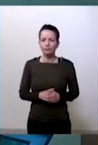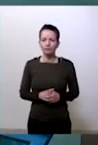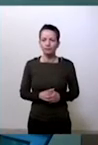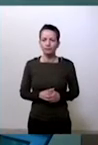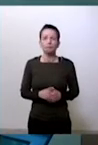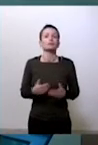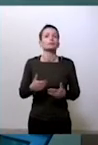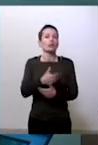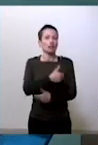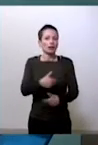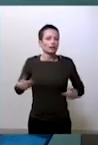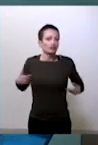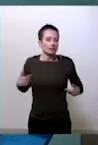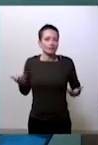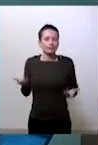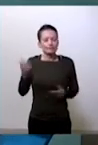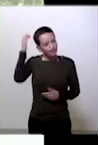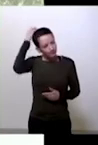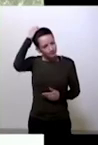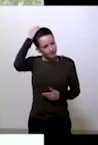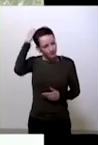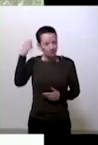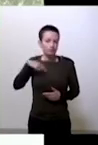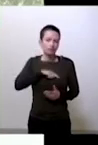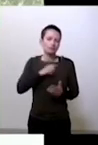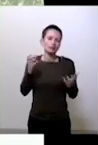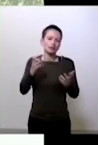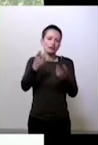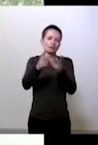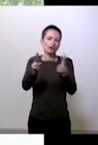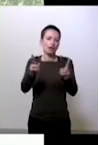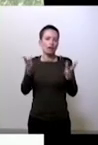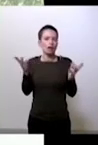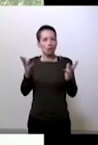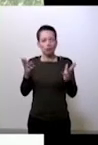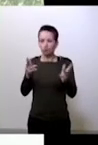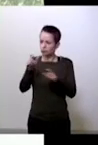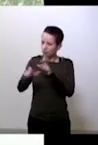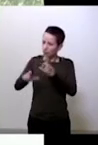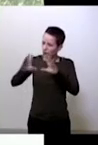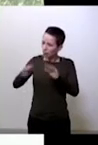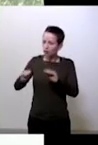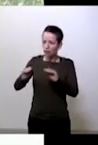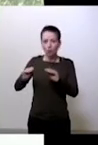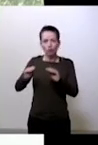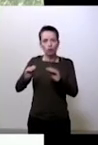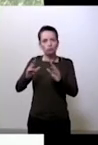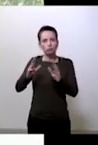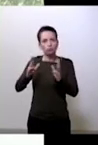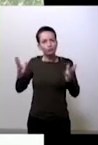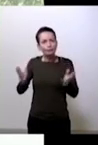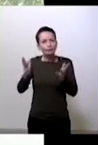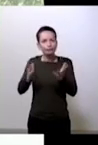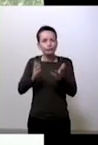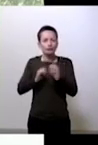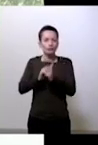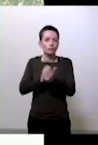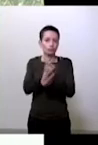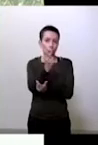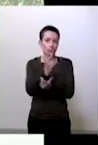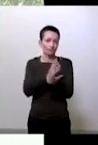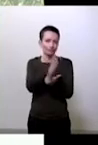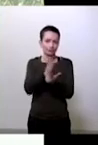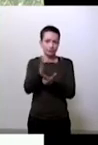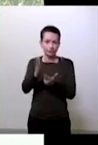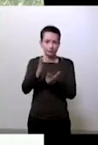Pour terminer, on veut aussi une ville façonnée par ses habitants avec deux axes. Je continue, Didier, tant que j'ai le micro, et je